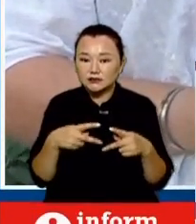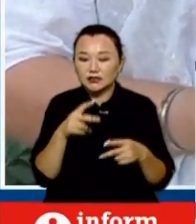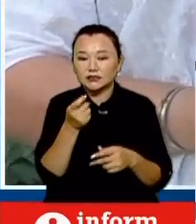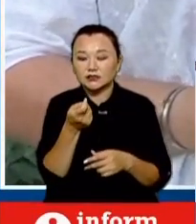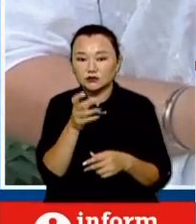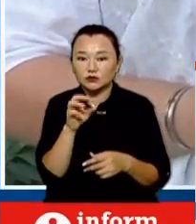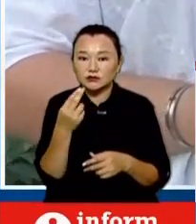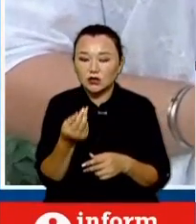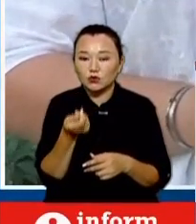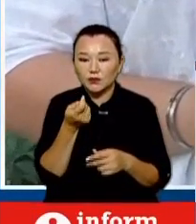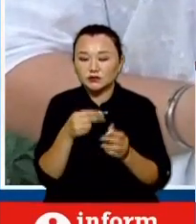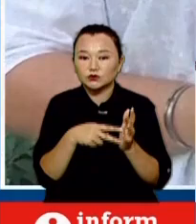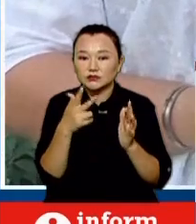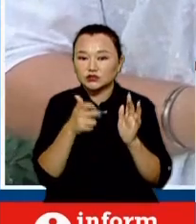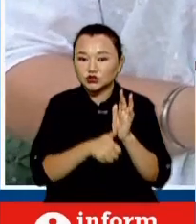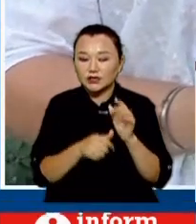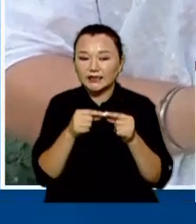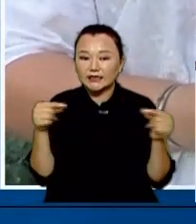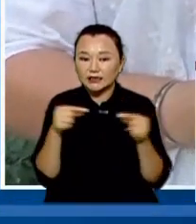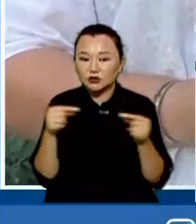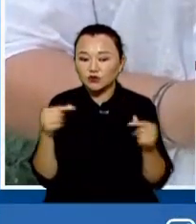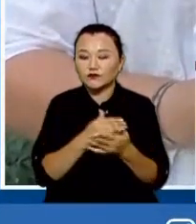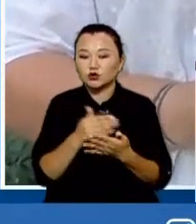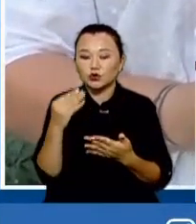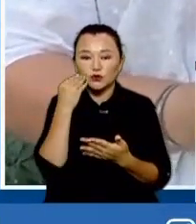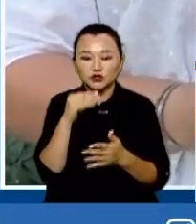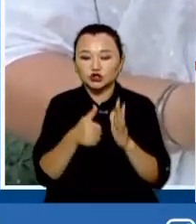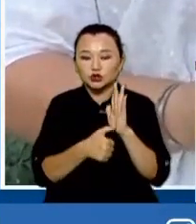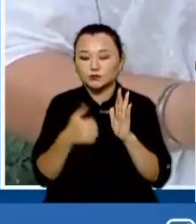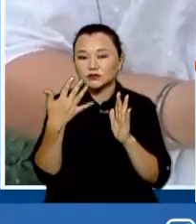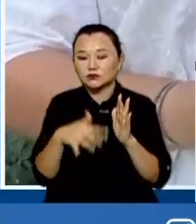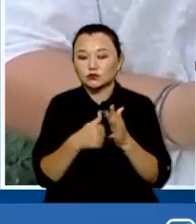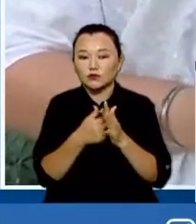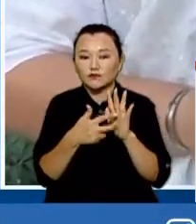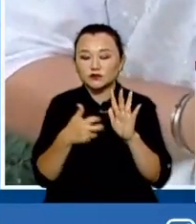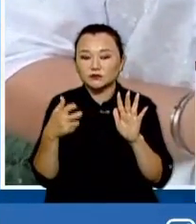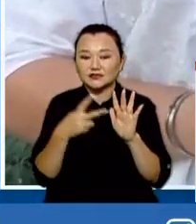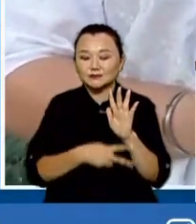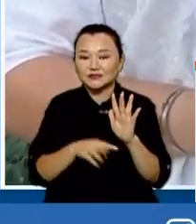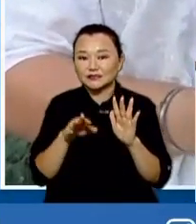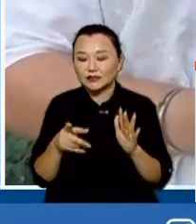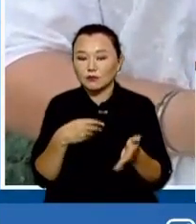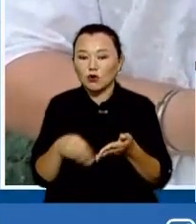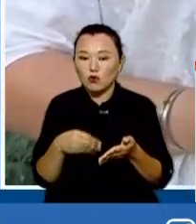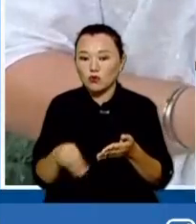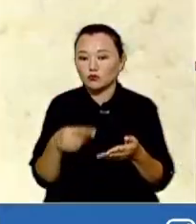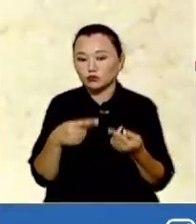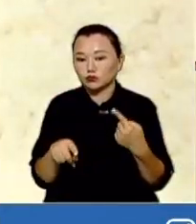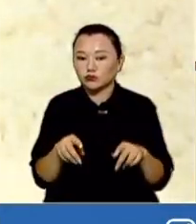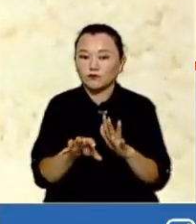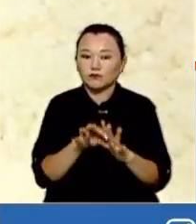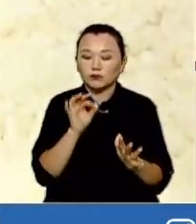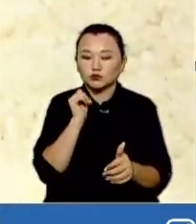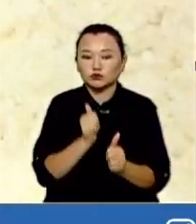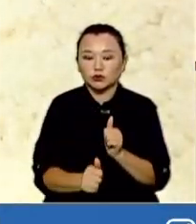стоит 360 тенге. Длиннозерные высокого качества от 650 до 870 тенге. Покупают и тот, и другой.